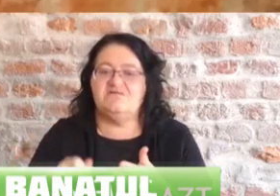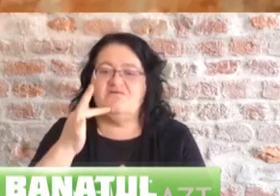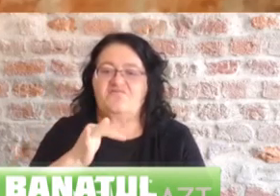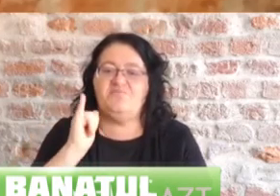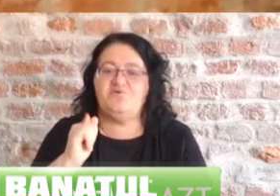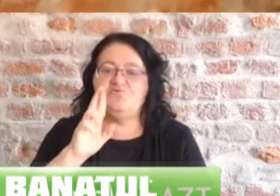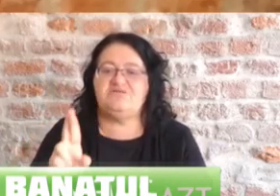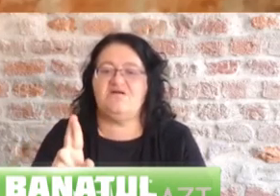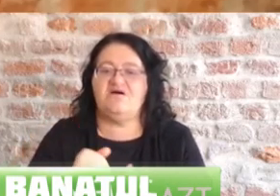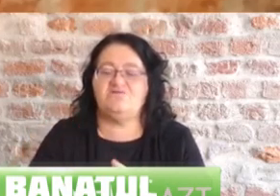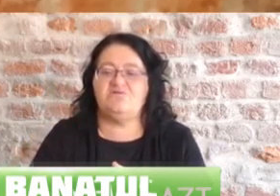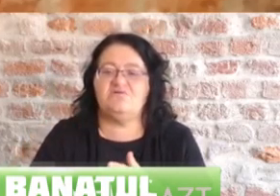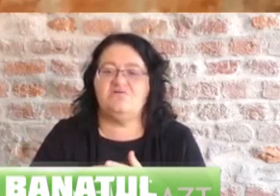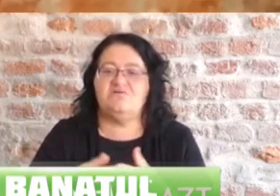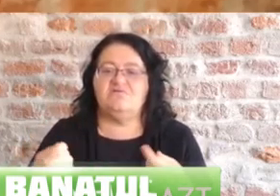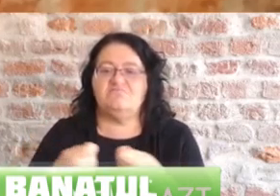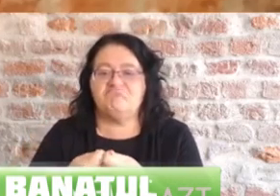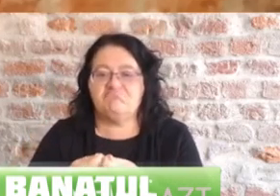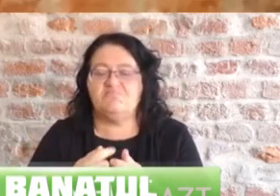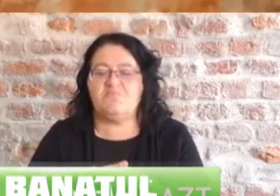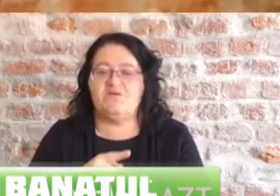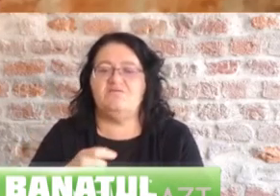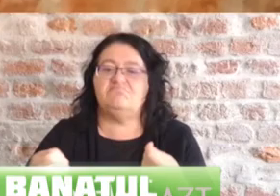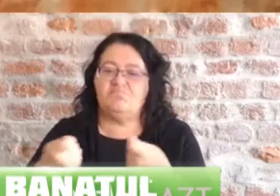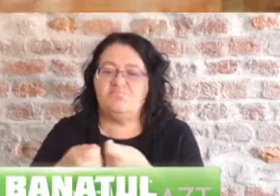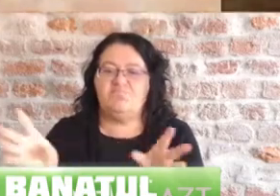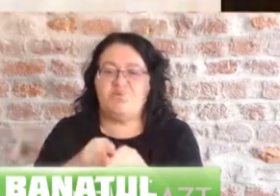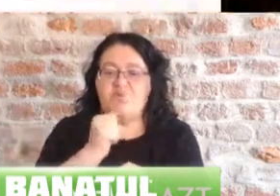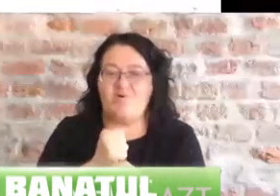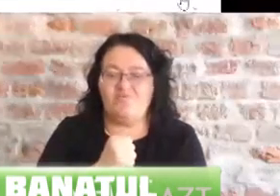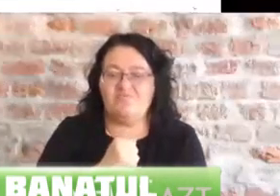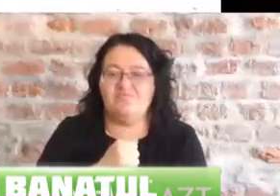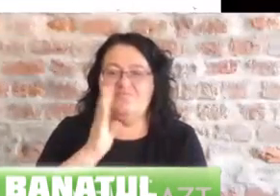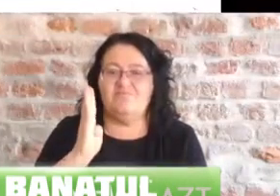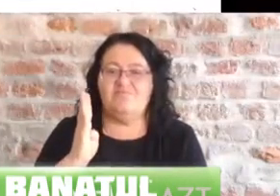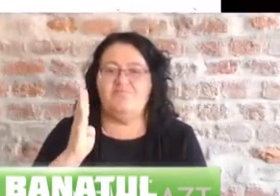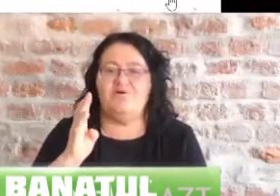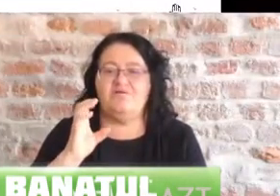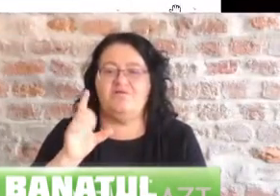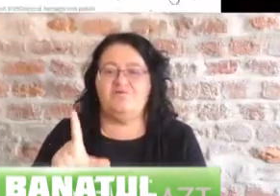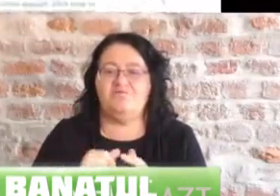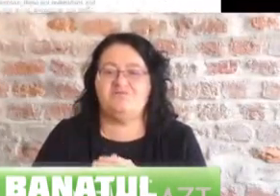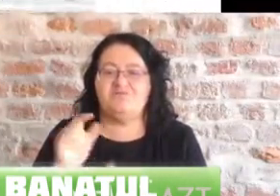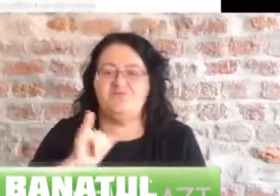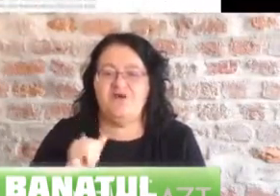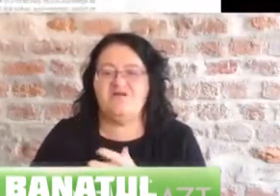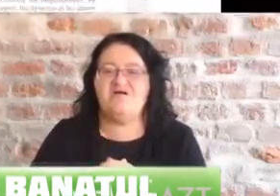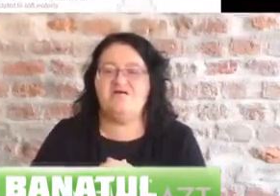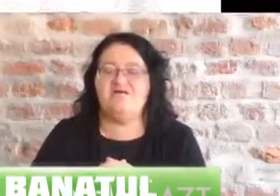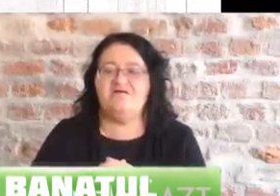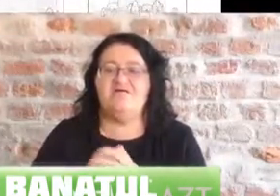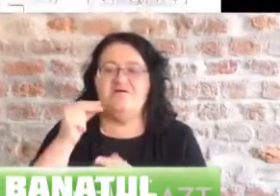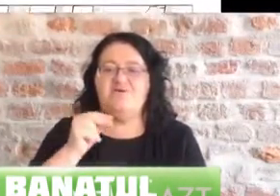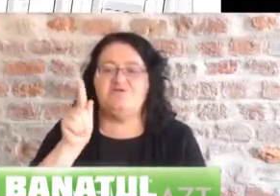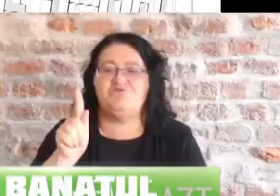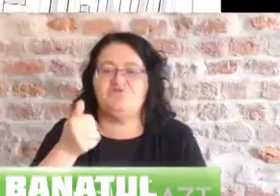Filip Ionuț Radu și Hotea Timotei, coautori Boancă Păunița Iuliana,